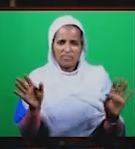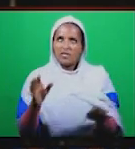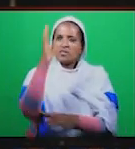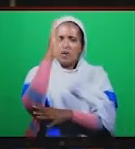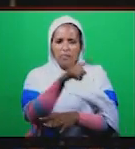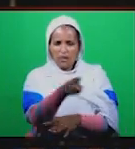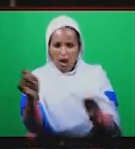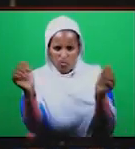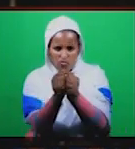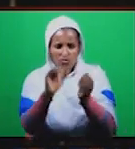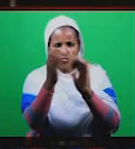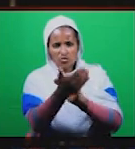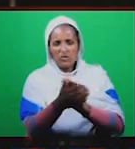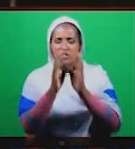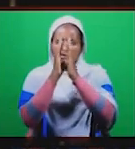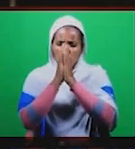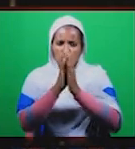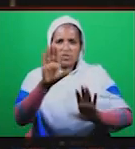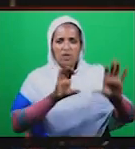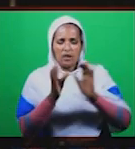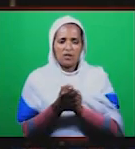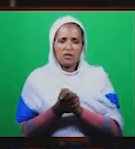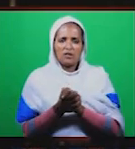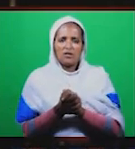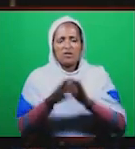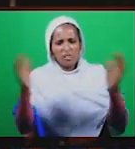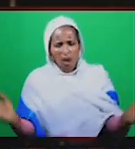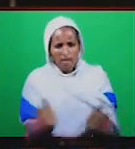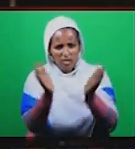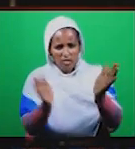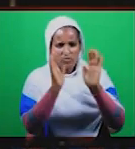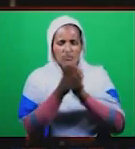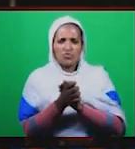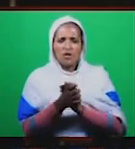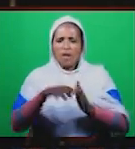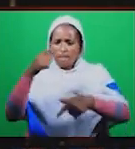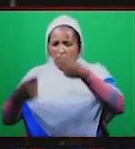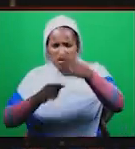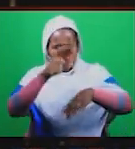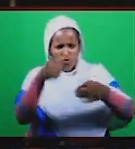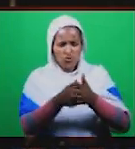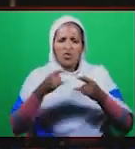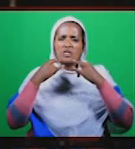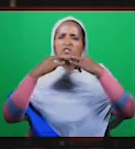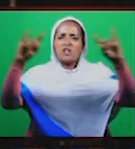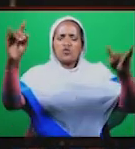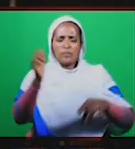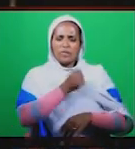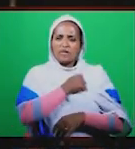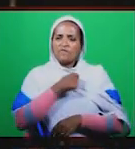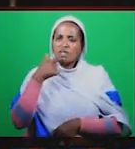ቢጠሏችሁ እንኳን የወደዳችሁ አምላክ ስላላችሁ ግድ አይኖራችሁ። እግዚአብሔር ከእናንተ ጋር ይሁን። እንጸልያለን፣